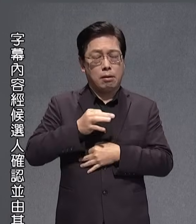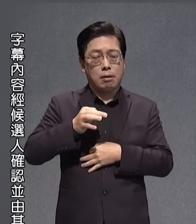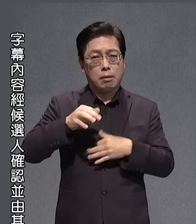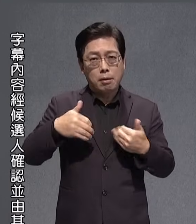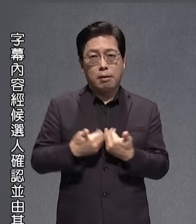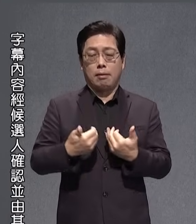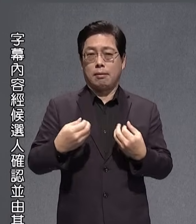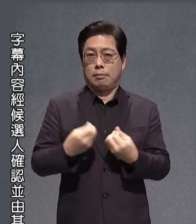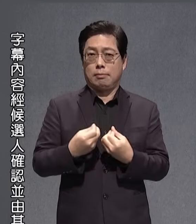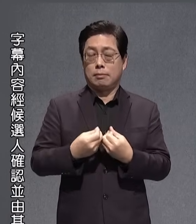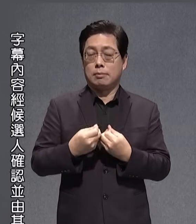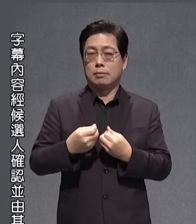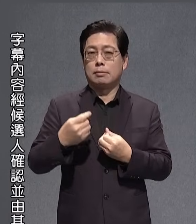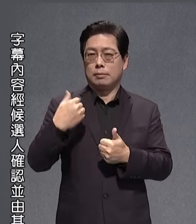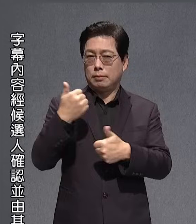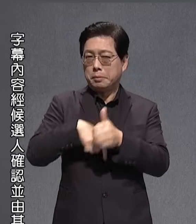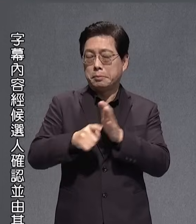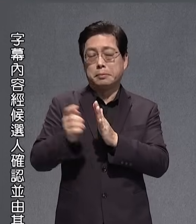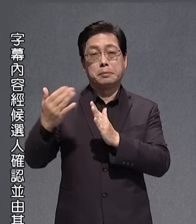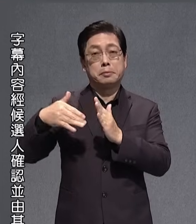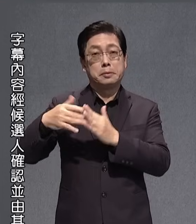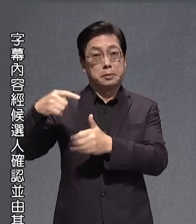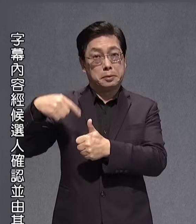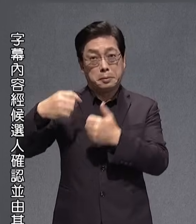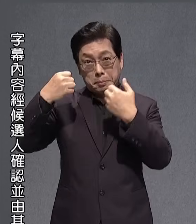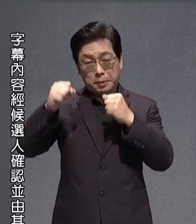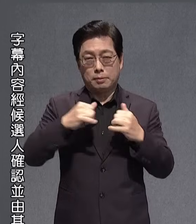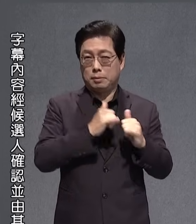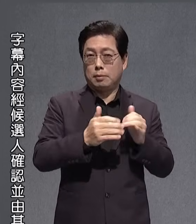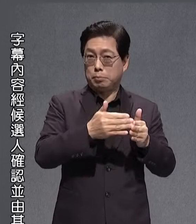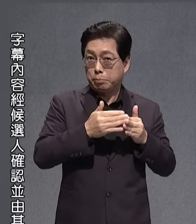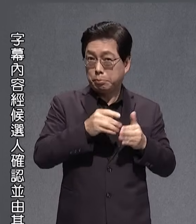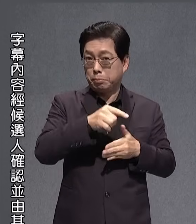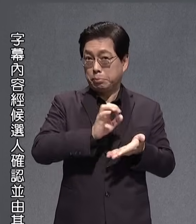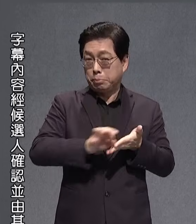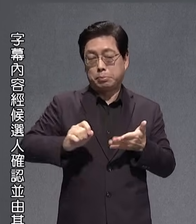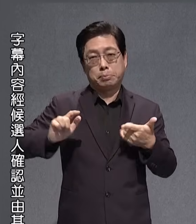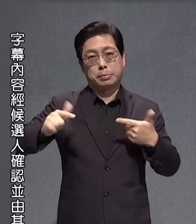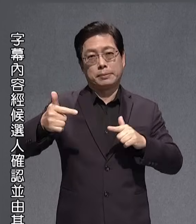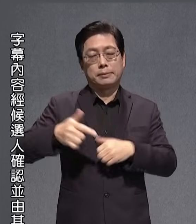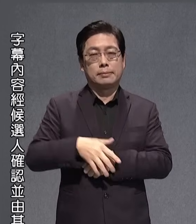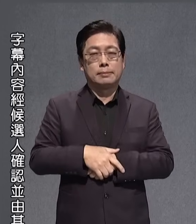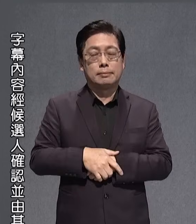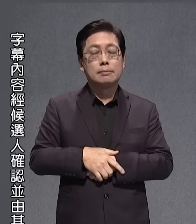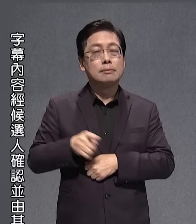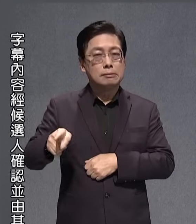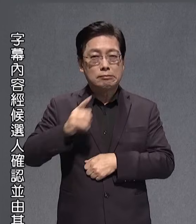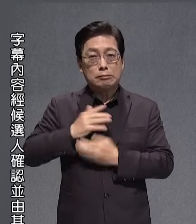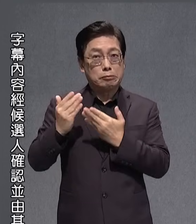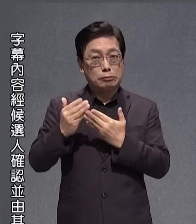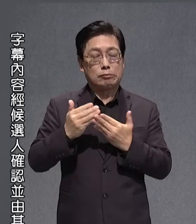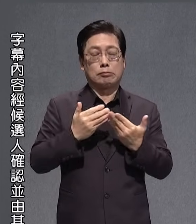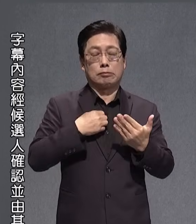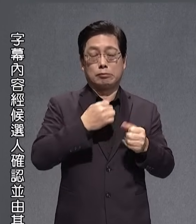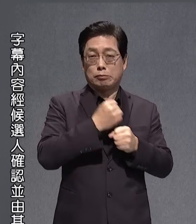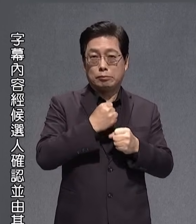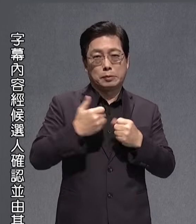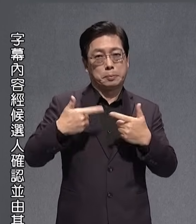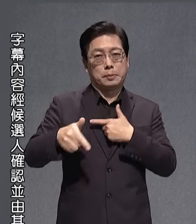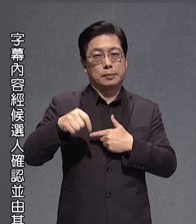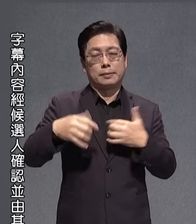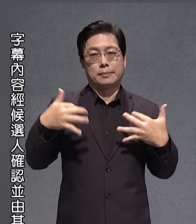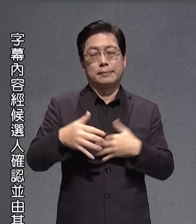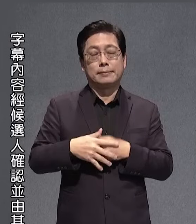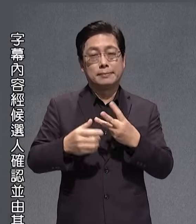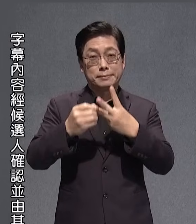说我们学校教出来的学生不符合社会企业上的需要，所以这个有学用落差的问题。